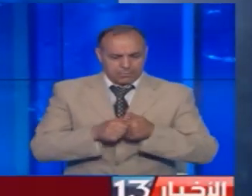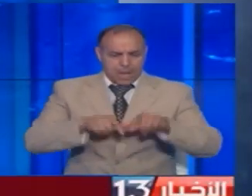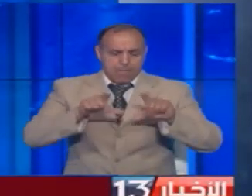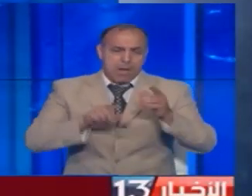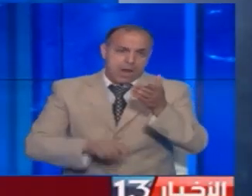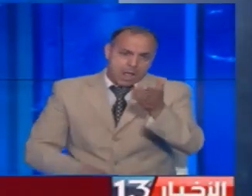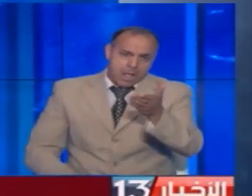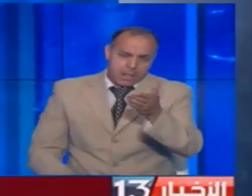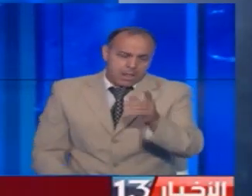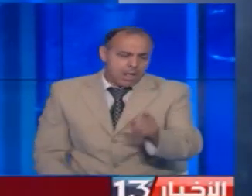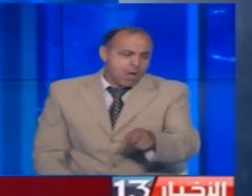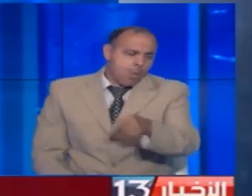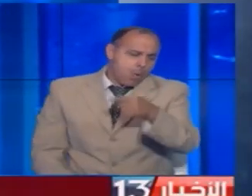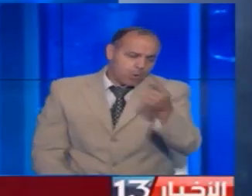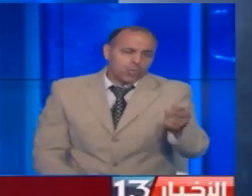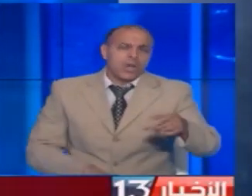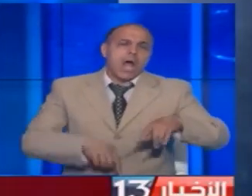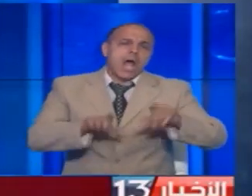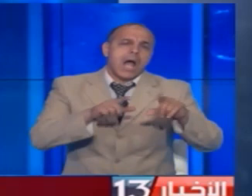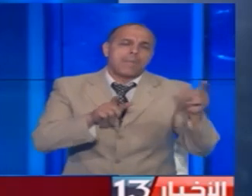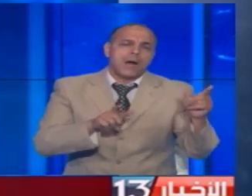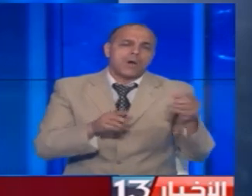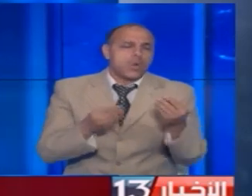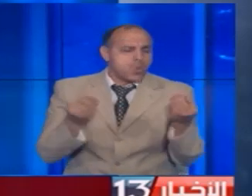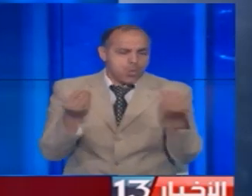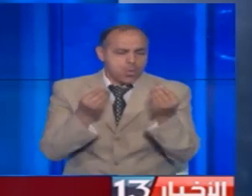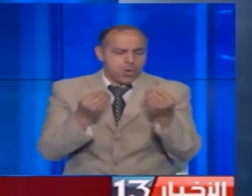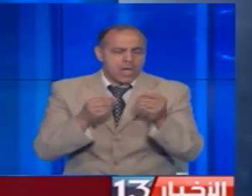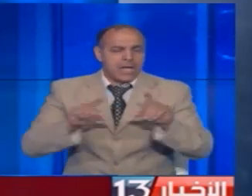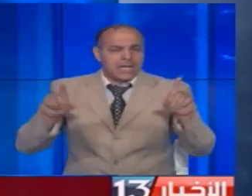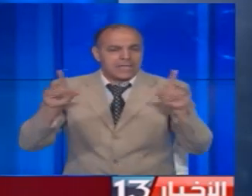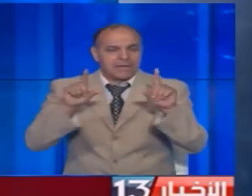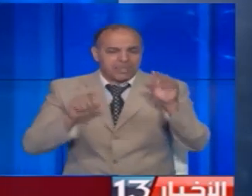وبإمكانكم مشاهدين متابعة هذه النشرة والمزيد